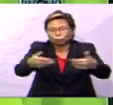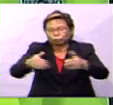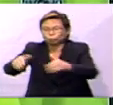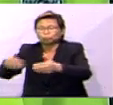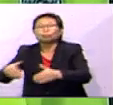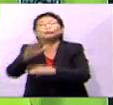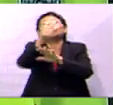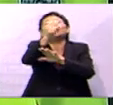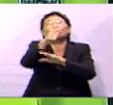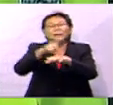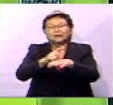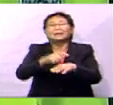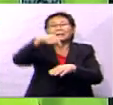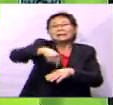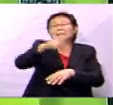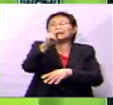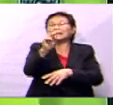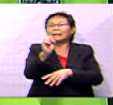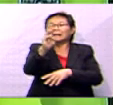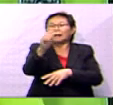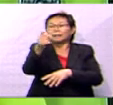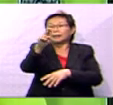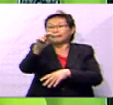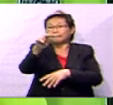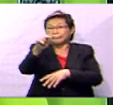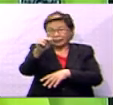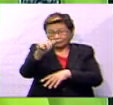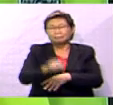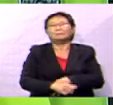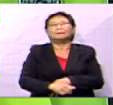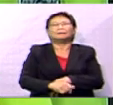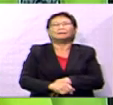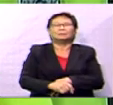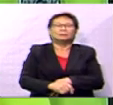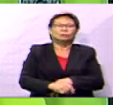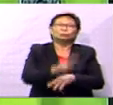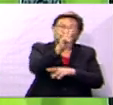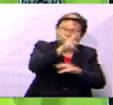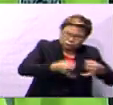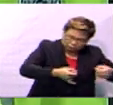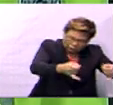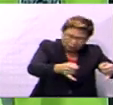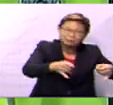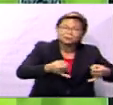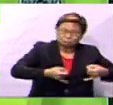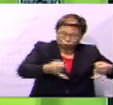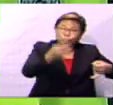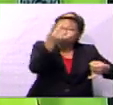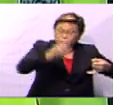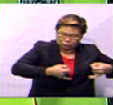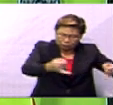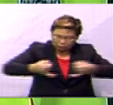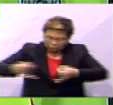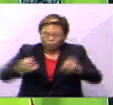Kemaman ini sendiri dan daripada 10 itu hanya 2 sahaja yang boleh dilalui oleh kenderaan